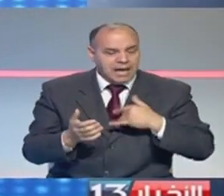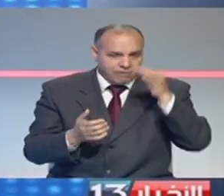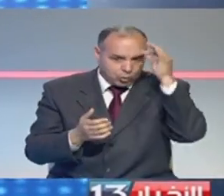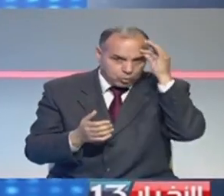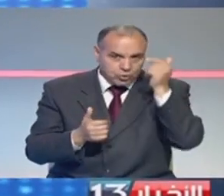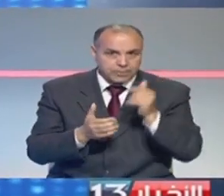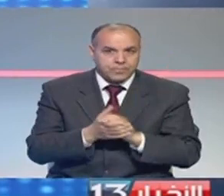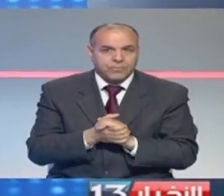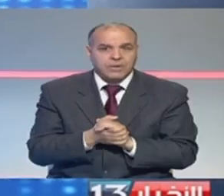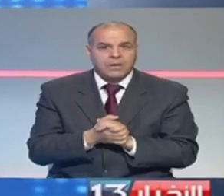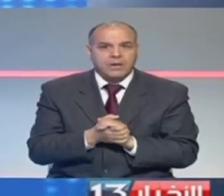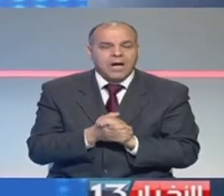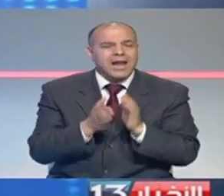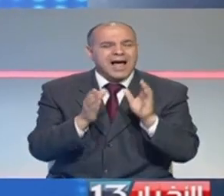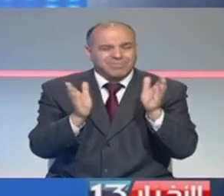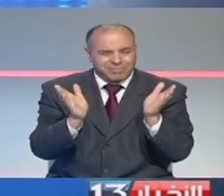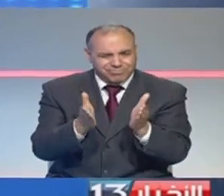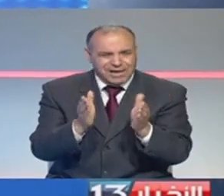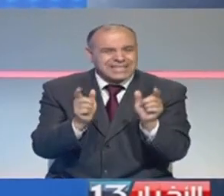تونس، وأعني بذلك المستوصفات